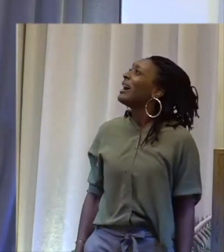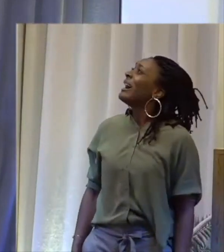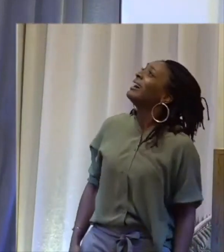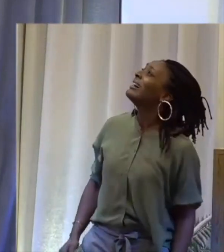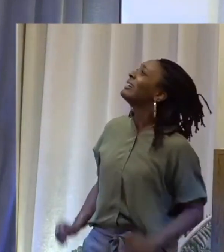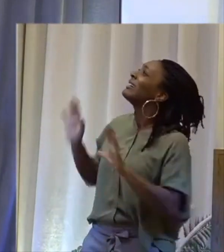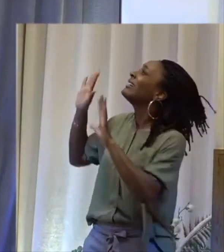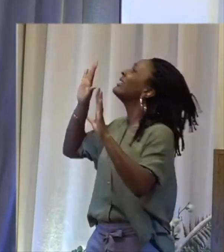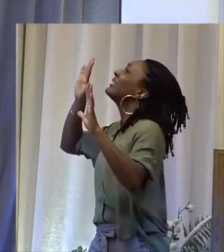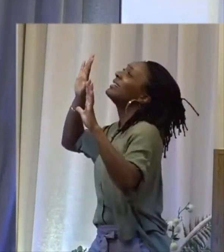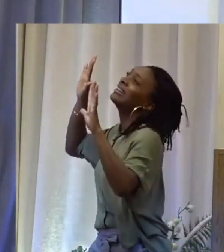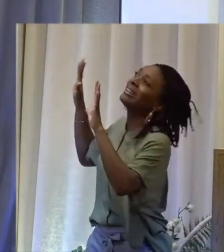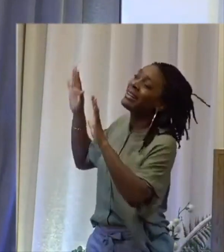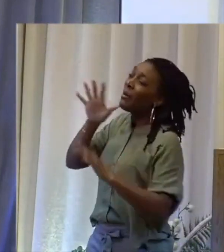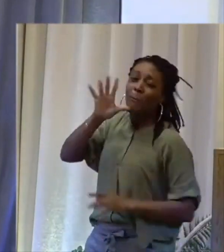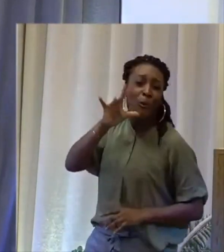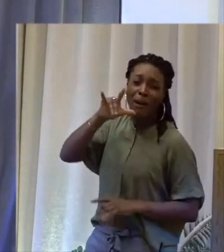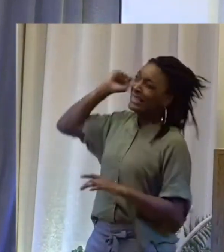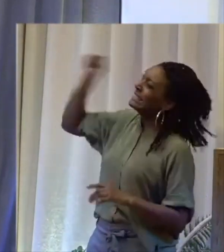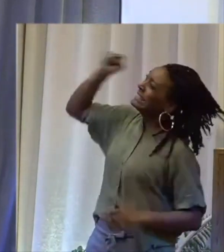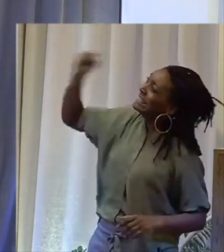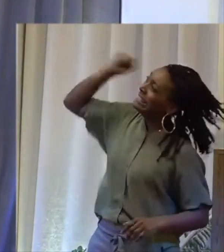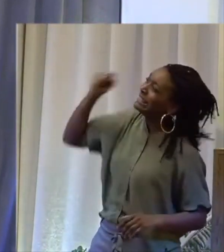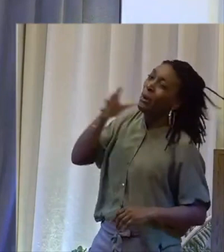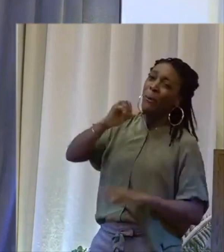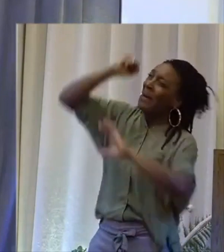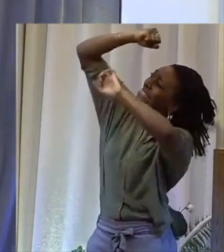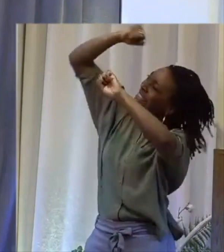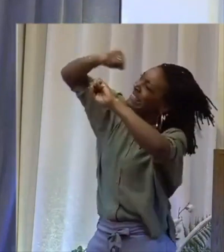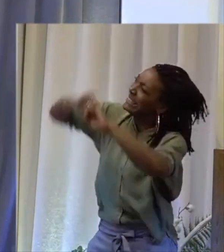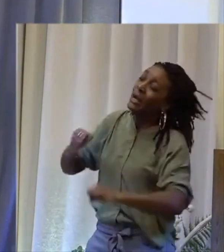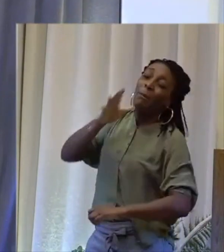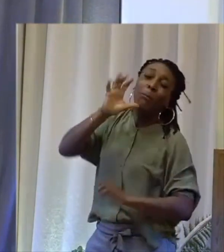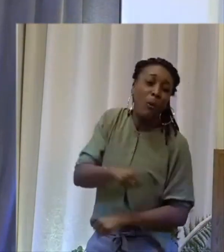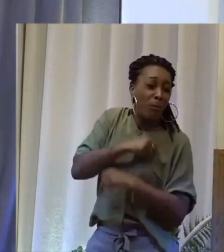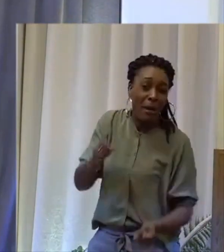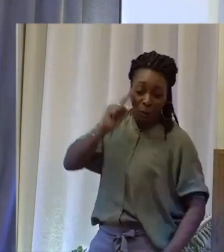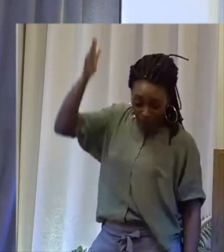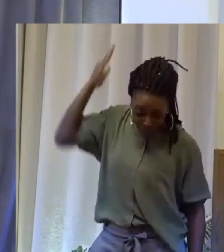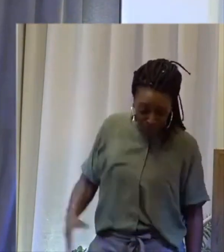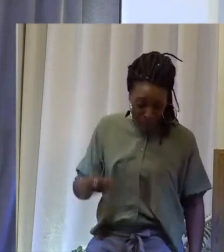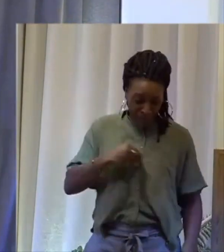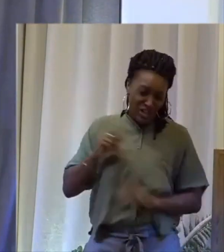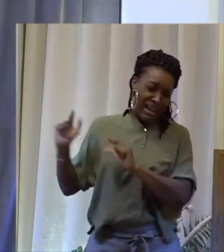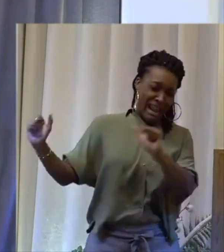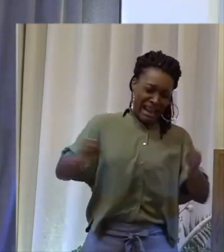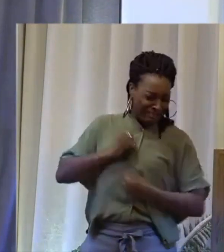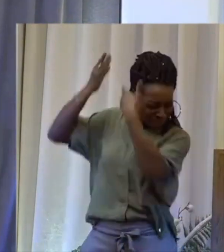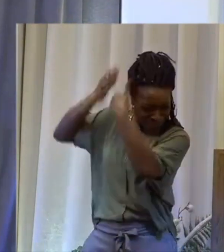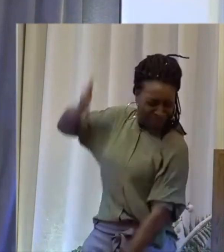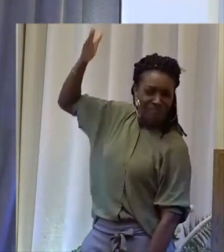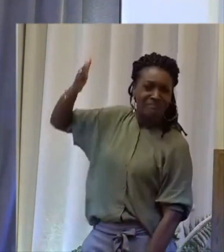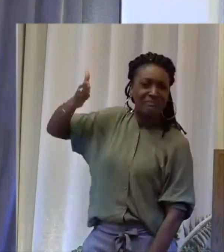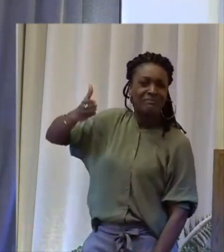voile infranchissable, impossible de déchirer ce voile, impossible de le couper, impossible de le traverser, parce que nous étions tous injustes, et nous le